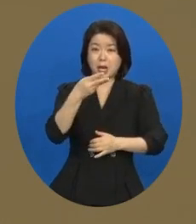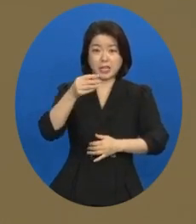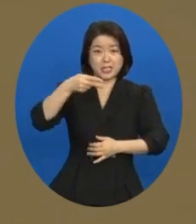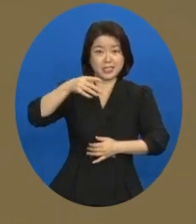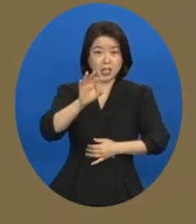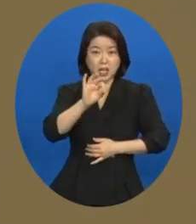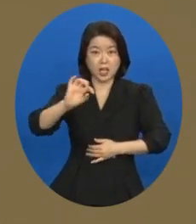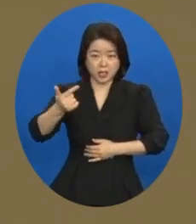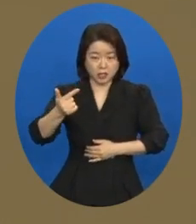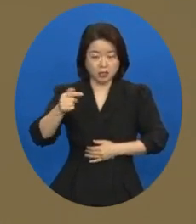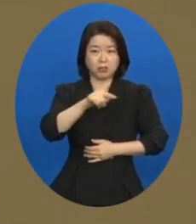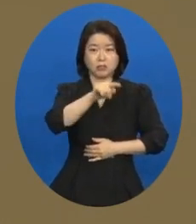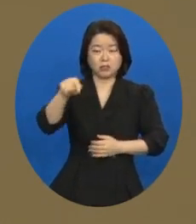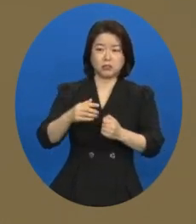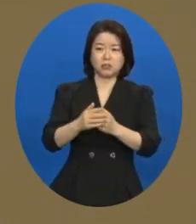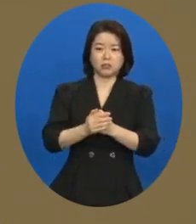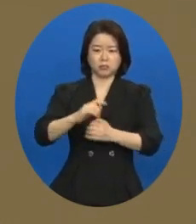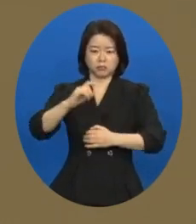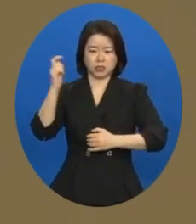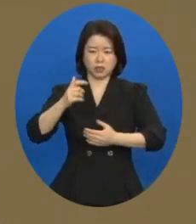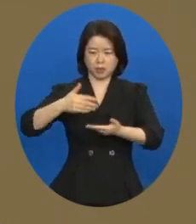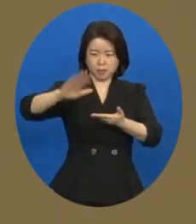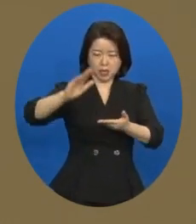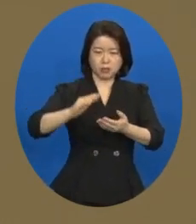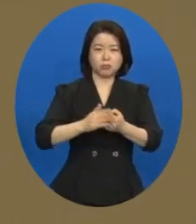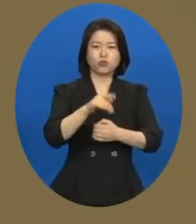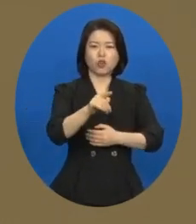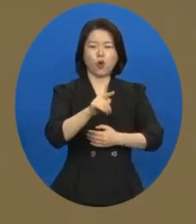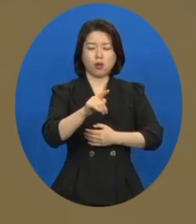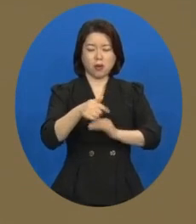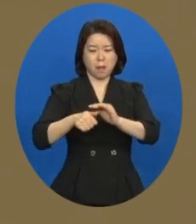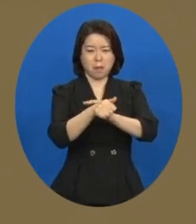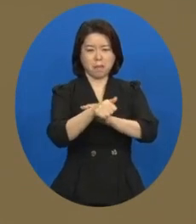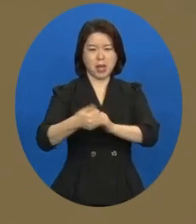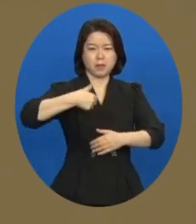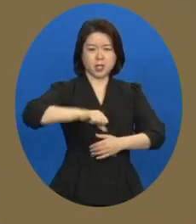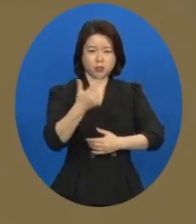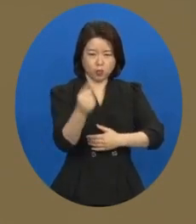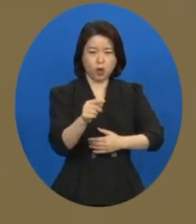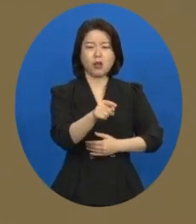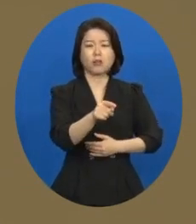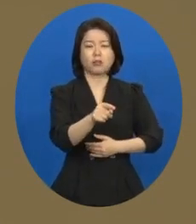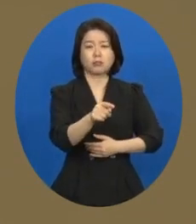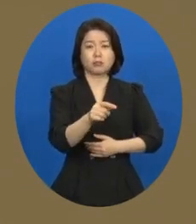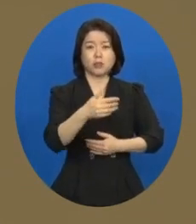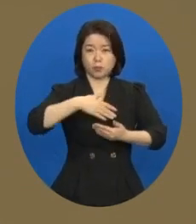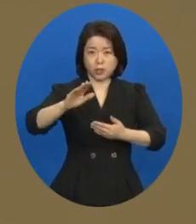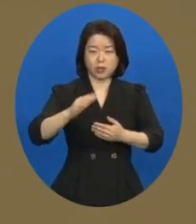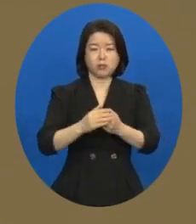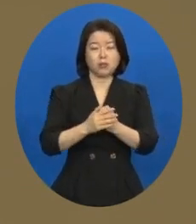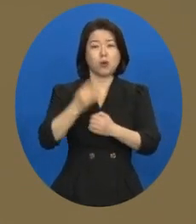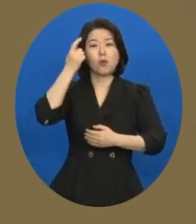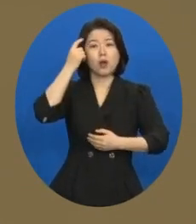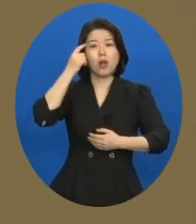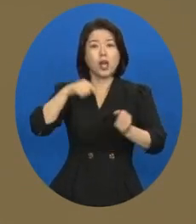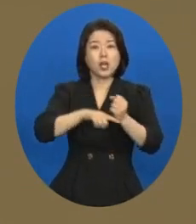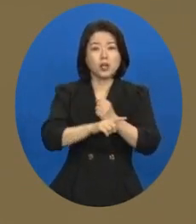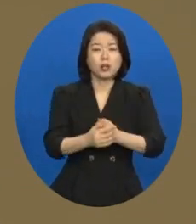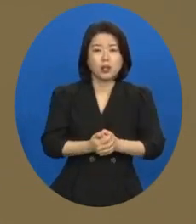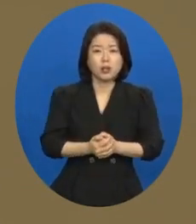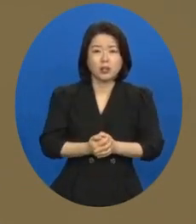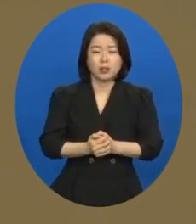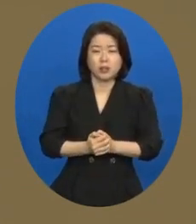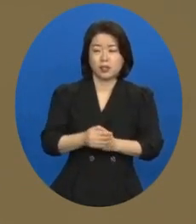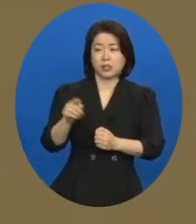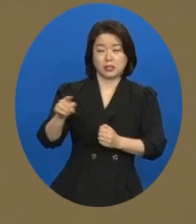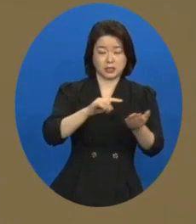단호하게 물리치셨어요. 독사의 자식이라고 하셨어요. 이유가 뭐죠? 그들이